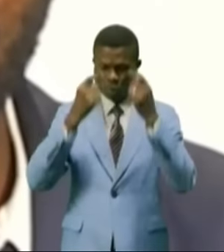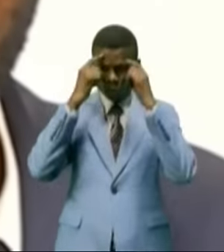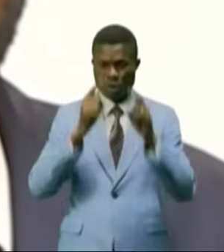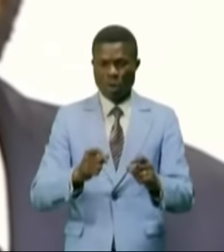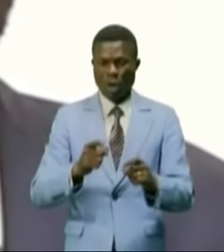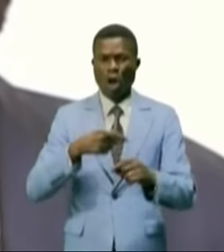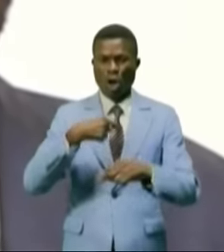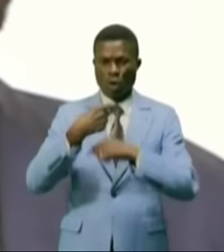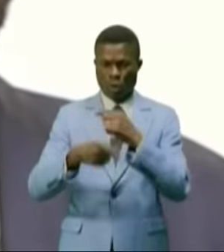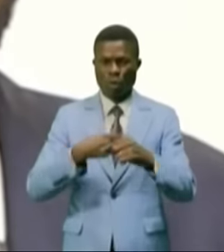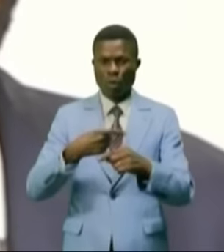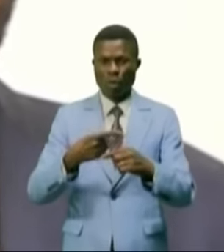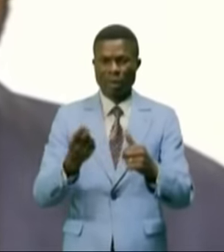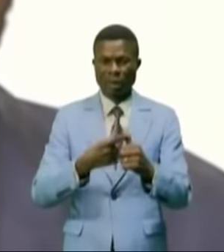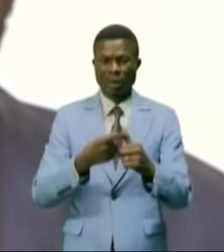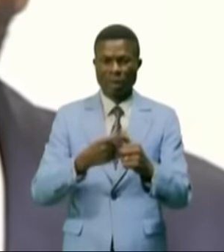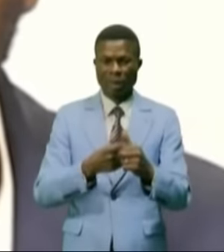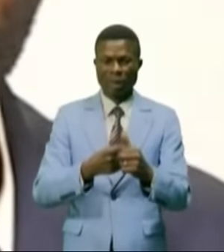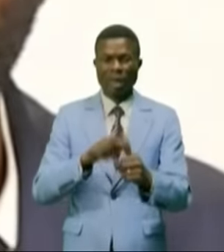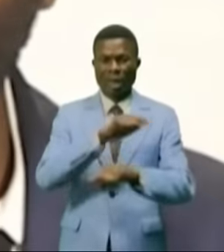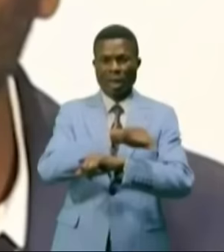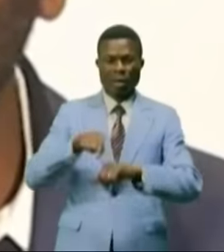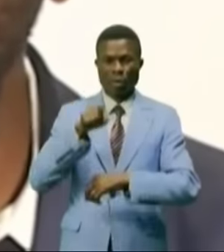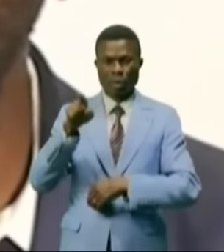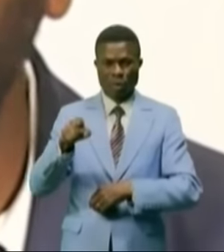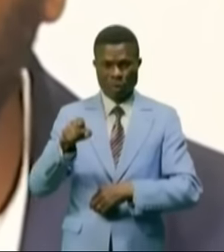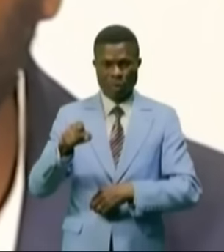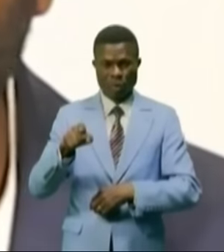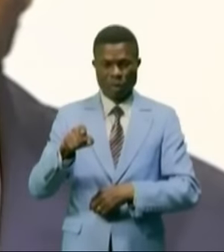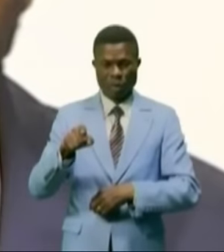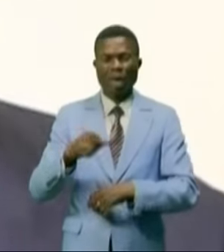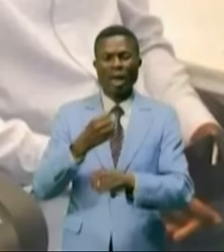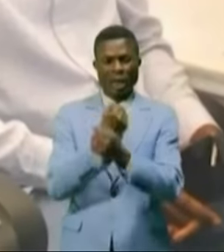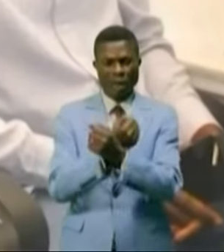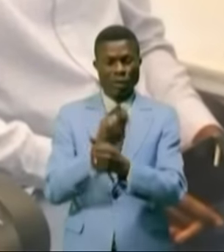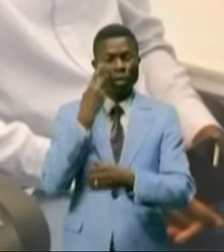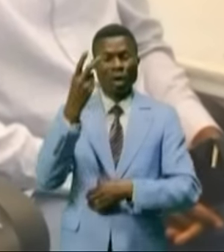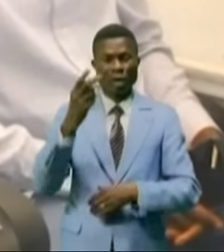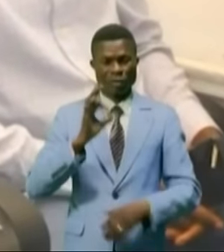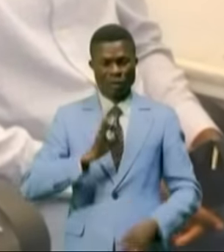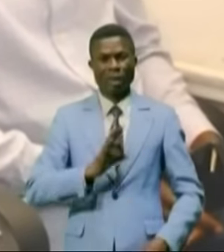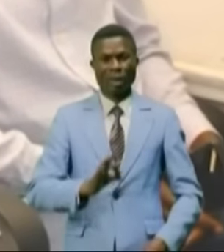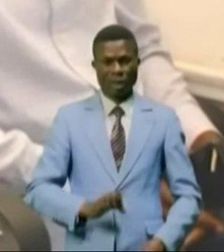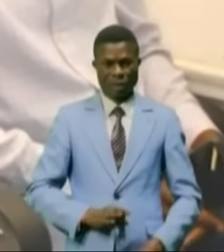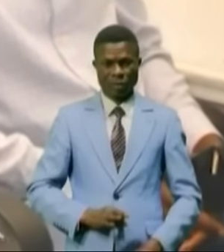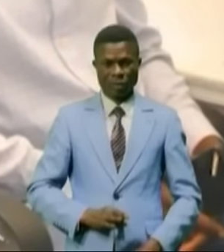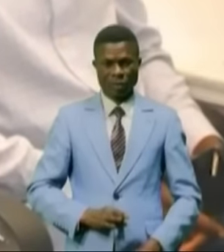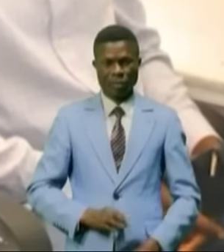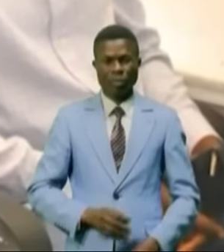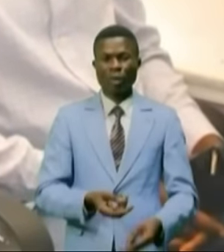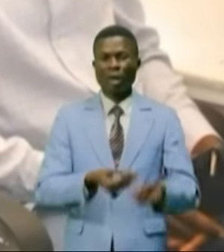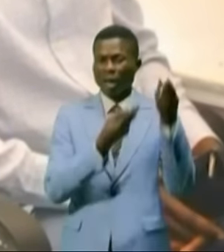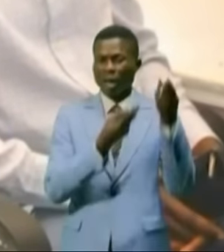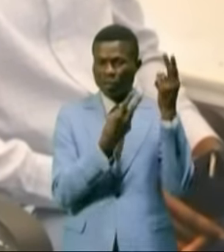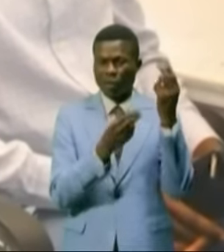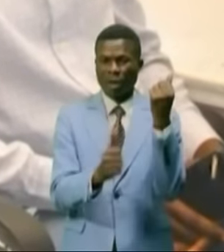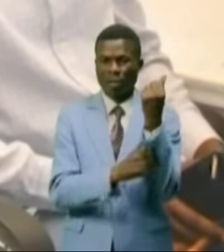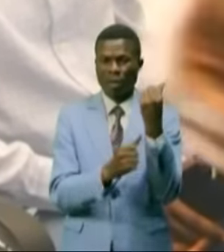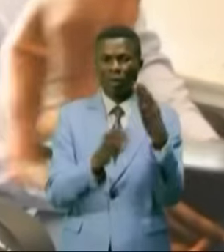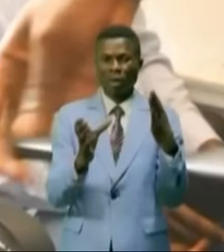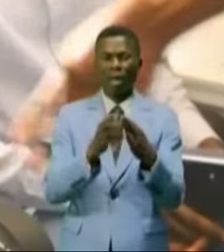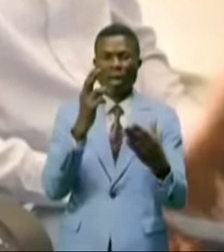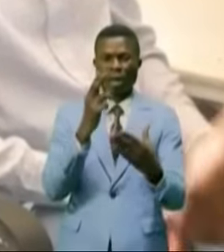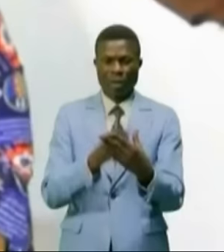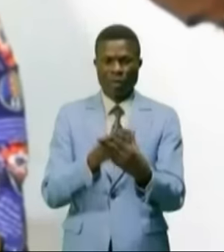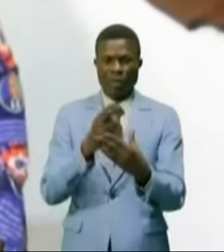partant de son ministère. Donc, il respecte la vision du chef de l'État. La valorisation de la personne vivant avec